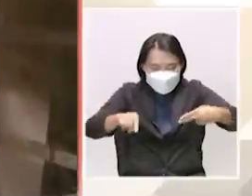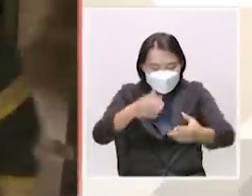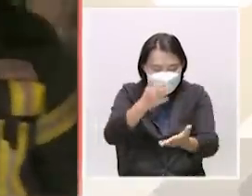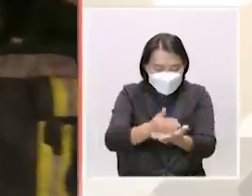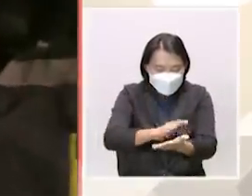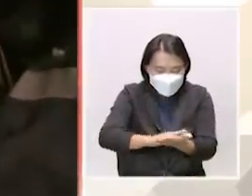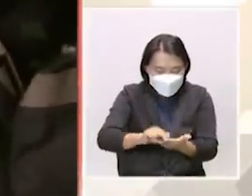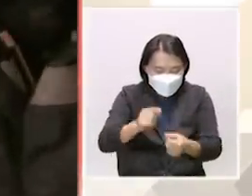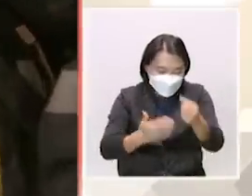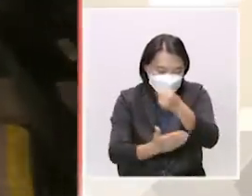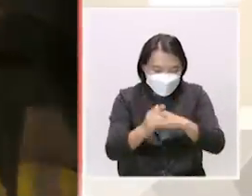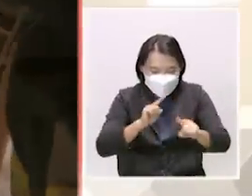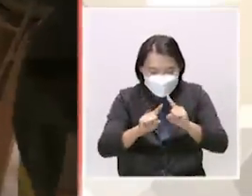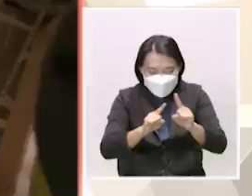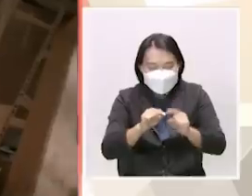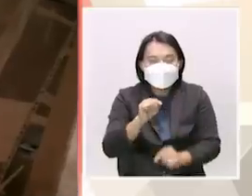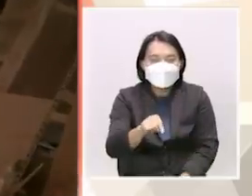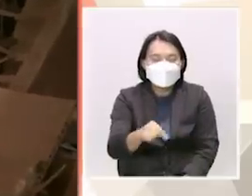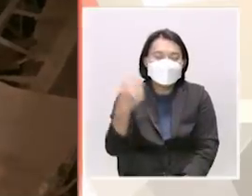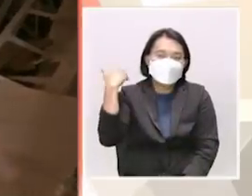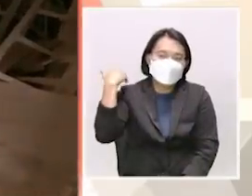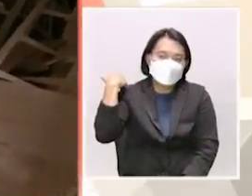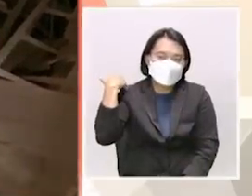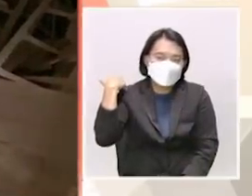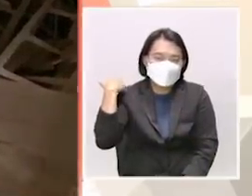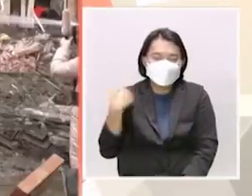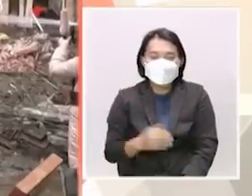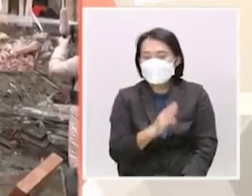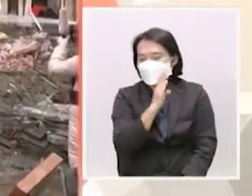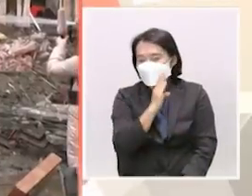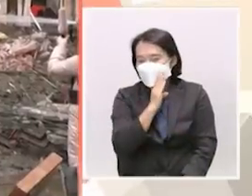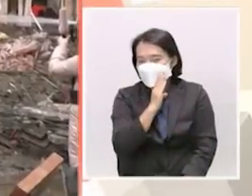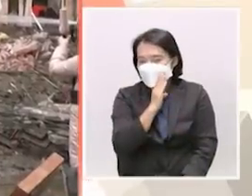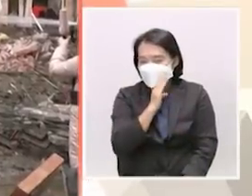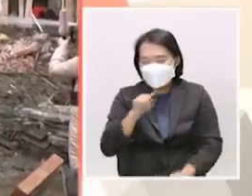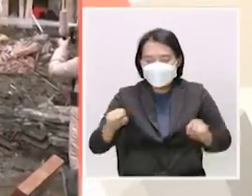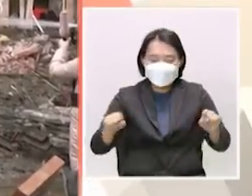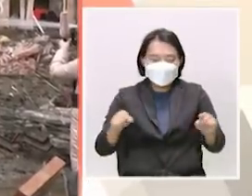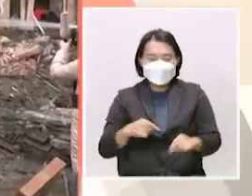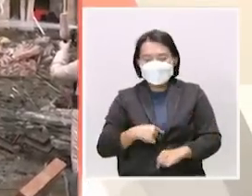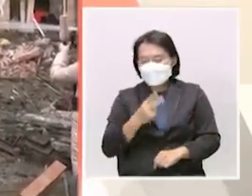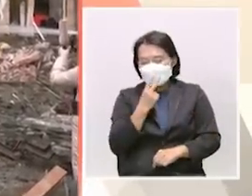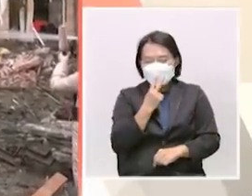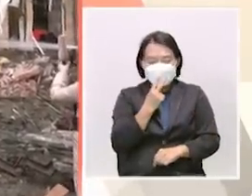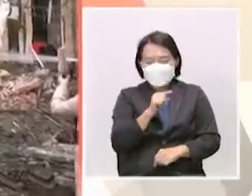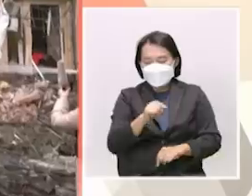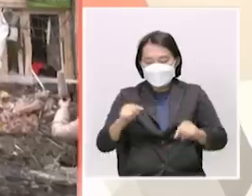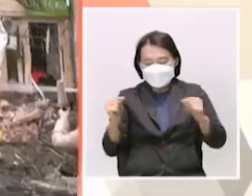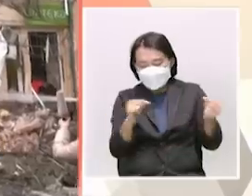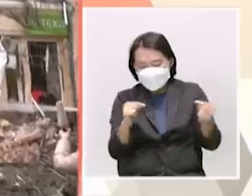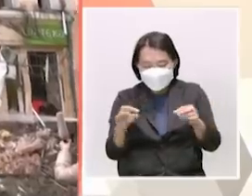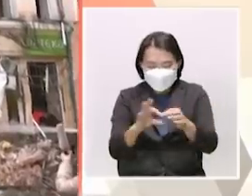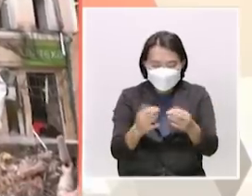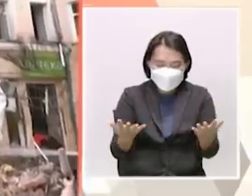สูมาก มการเชืรจากัได้แต่ถ้าตางฝ่าย ตางยิ่งไม่ไ้ใจกั Comment และเบาะหากัน